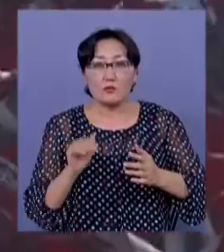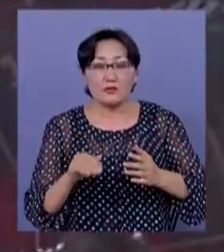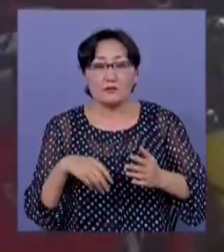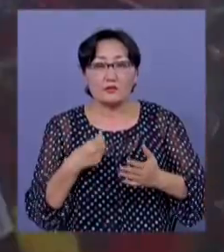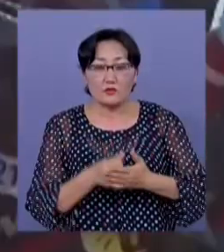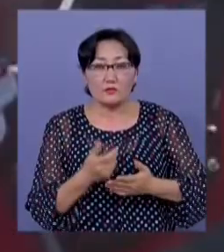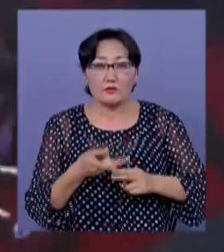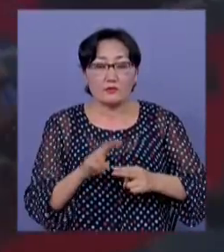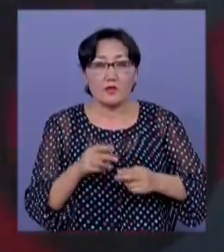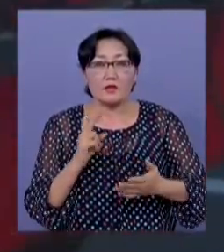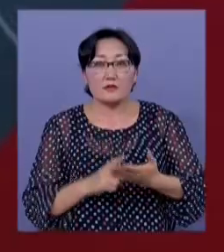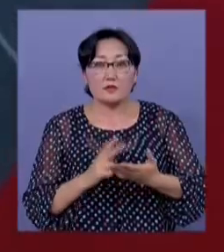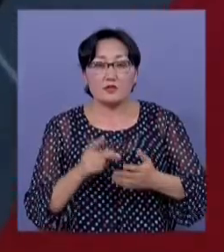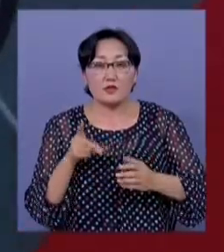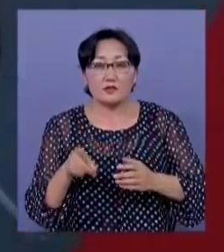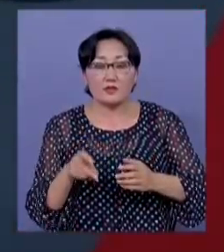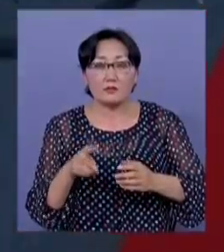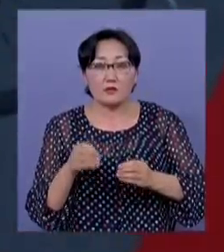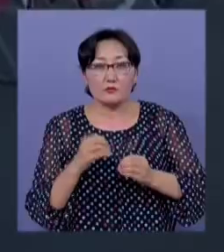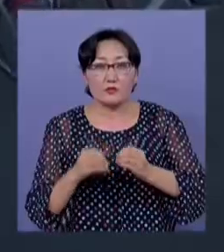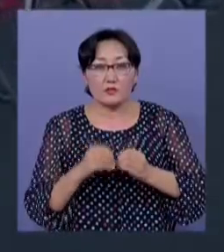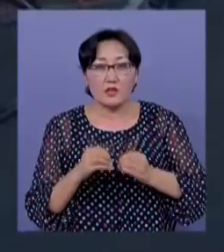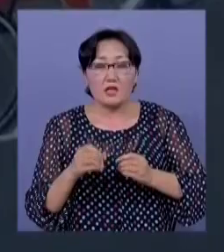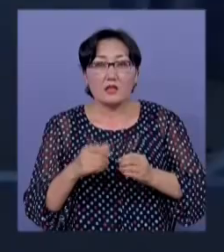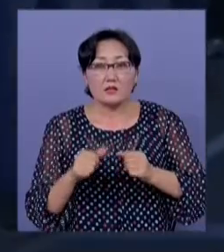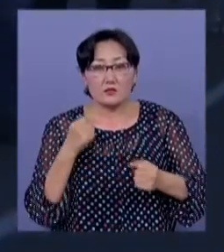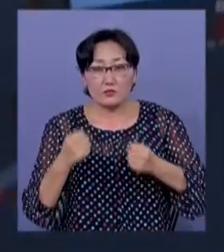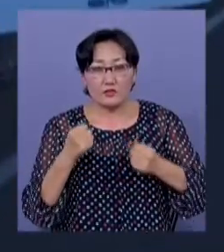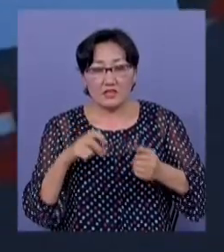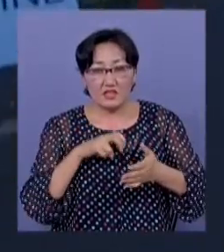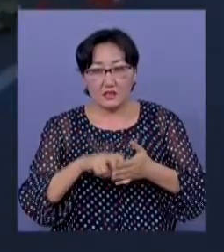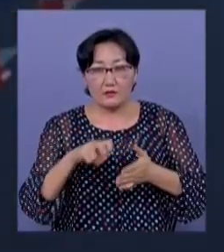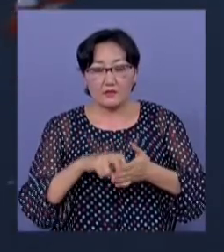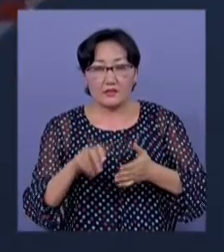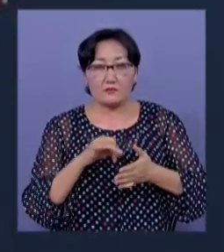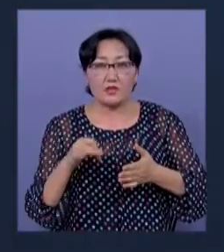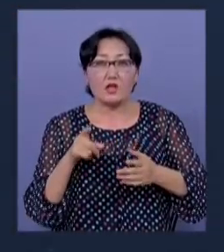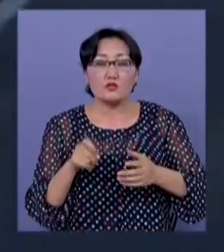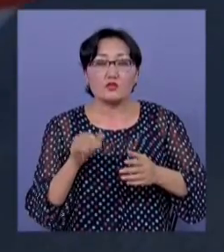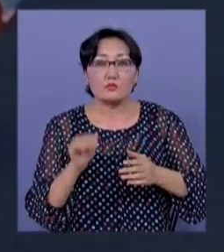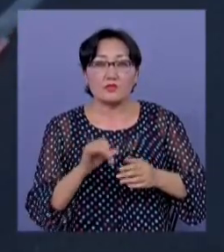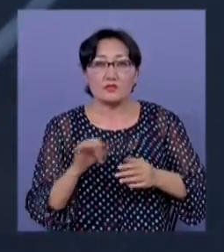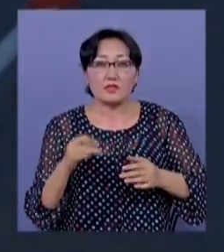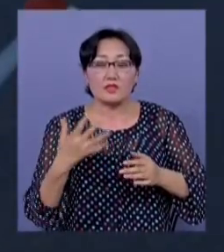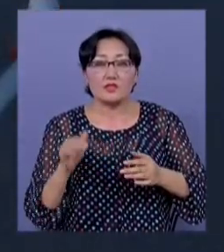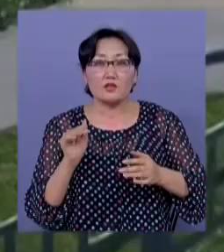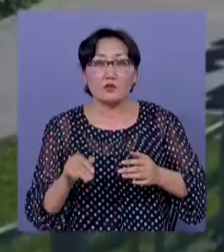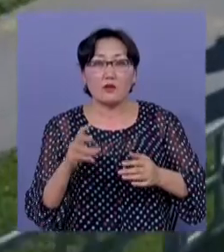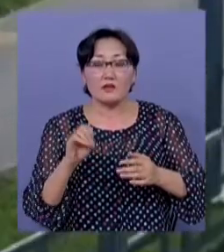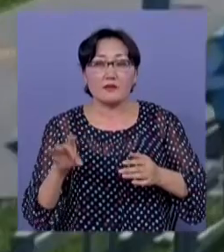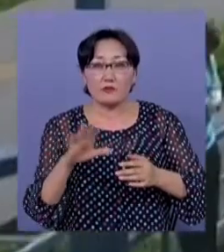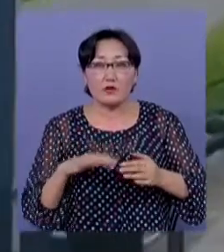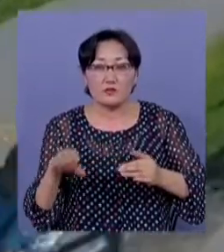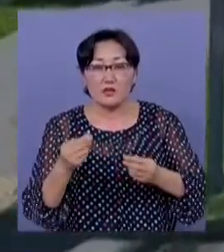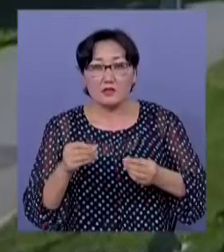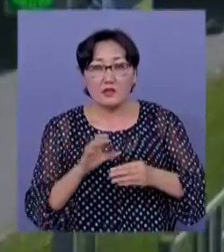санайды. Дәлел ретінде 2010 жылдың шілде 90-дағы спортшылардың хат-хабарлары мен 100 000 және 50 000 евро көлеміндегі